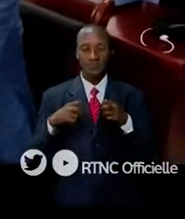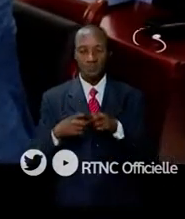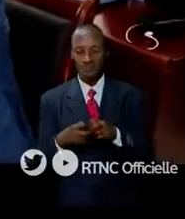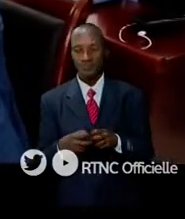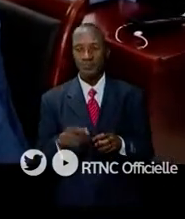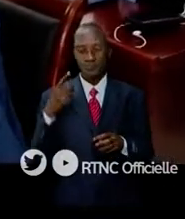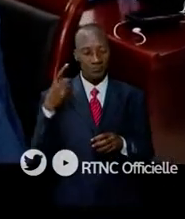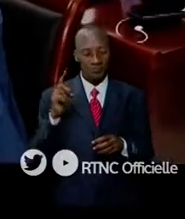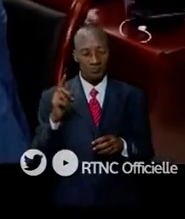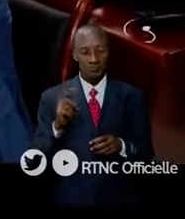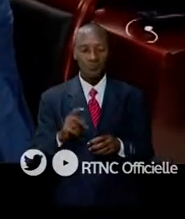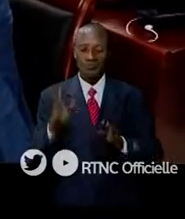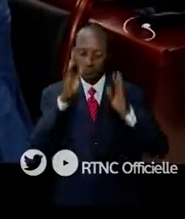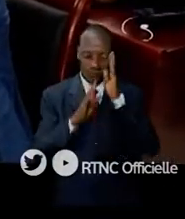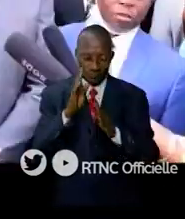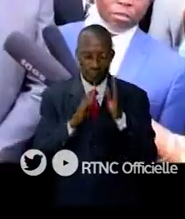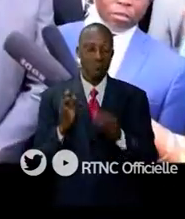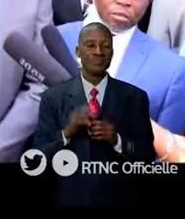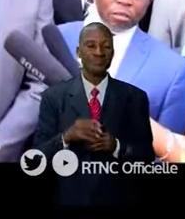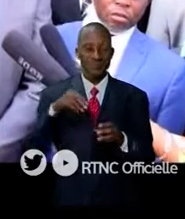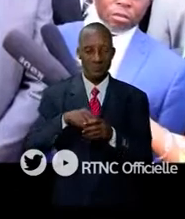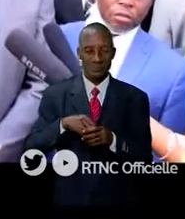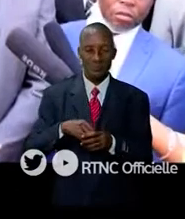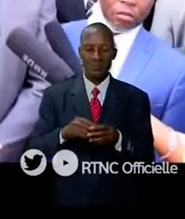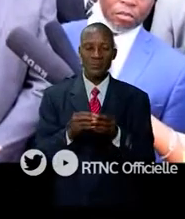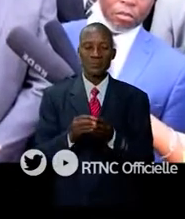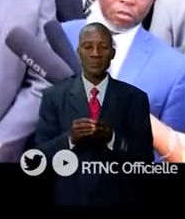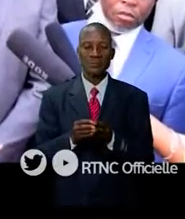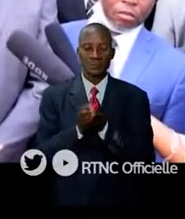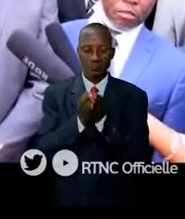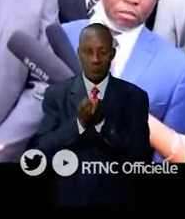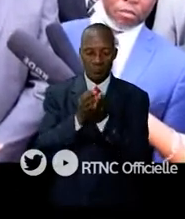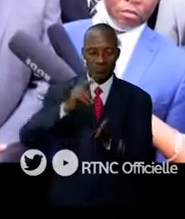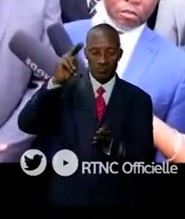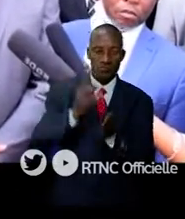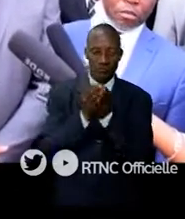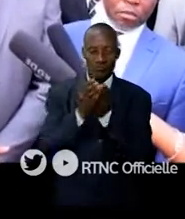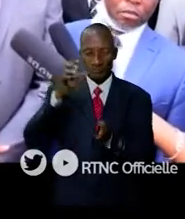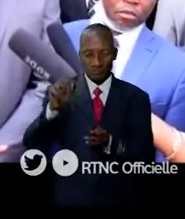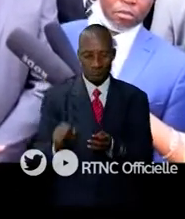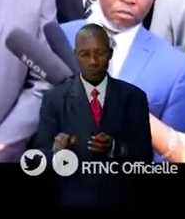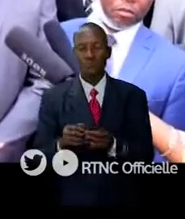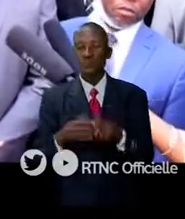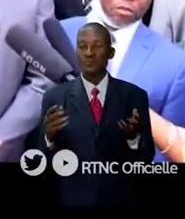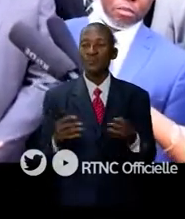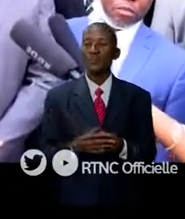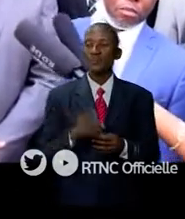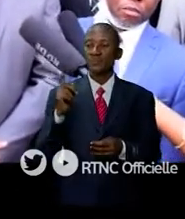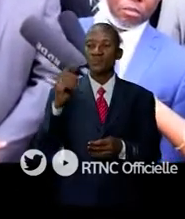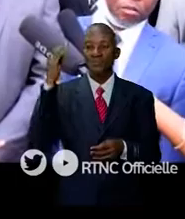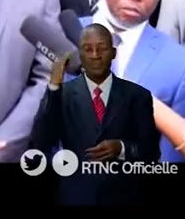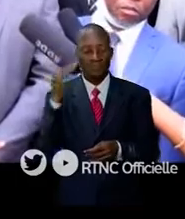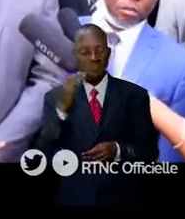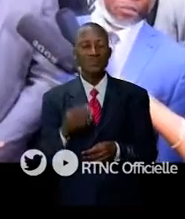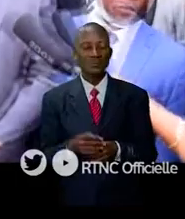son Excellence nous a rassuré que le gouvernement et le chef de l'État sont bien sûr